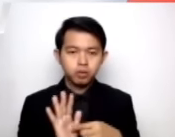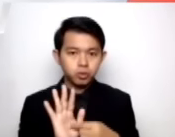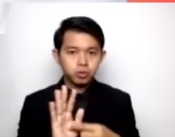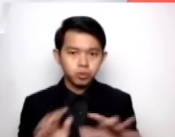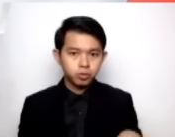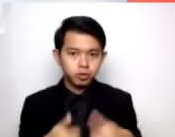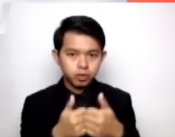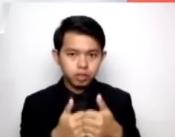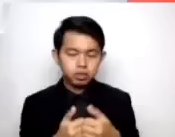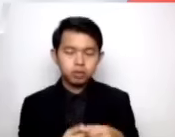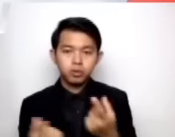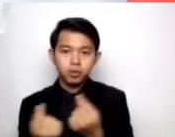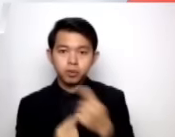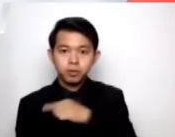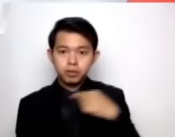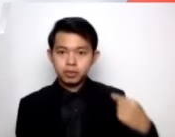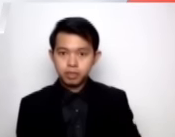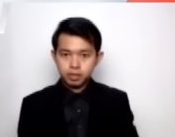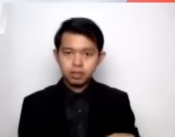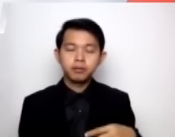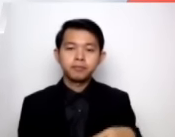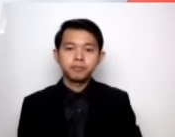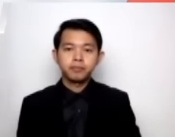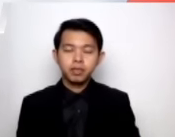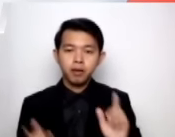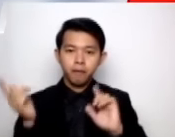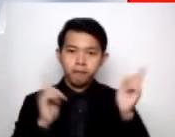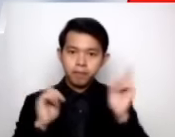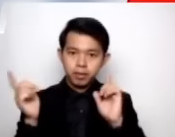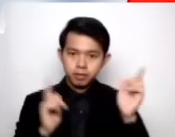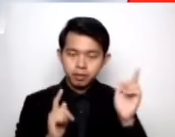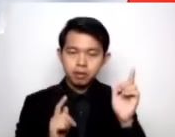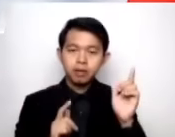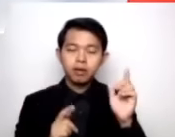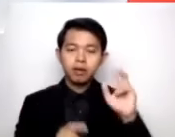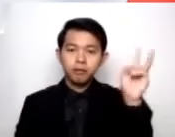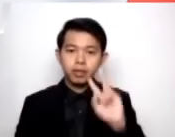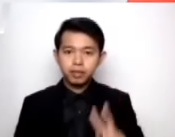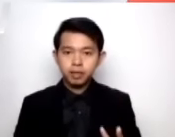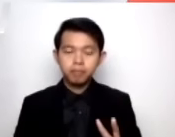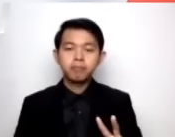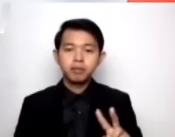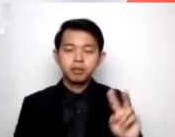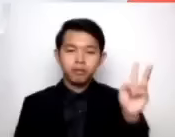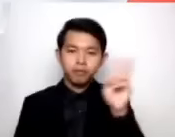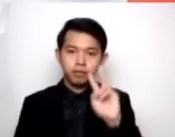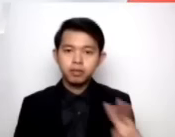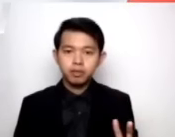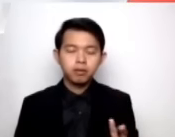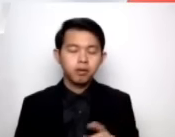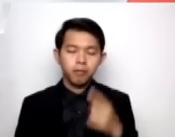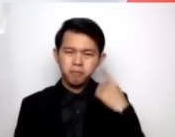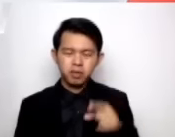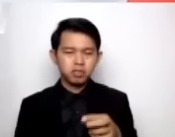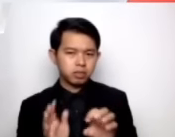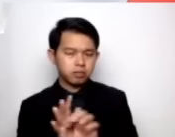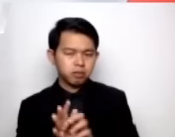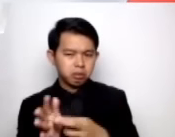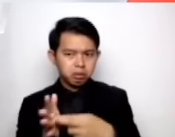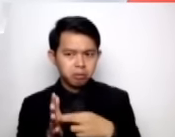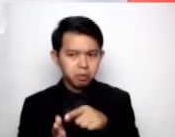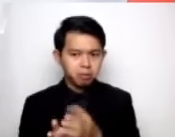Vietnam sa Innocent Passage o malayang paglalayag sa lugar. Gaya ng pag-require sa mga dadaang barko na magpasabi o humingi